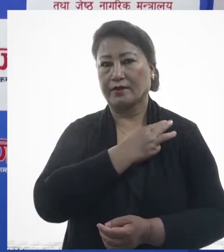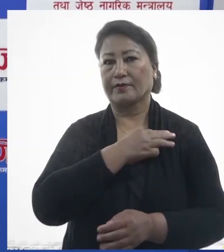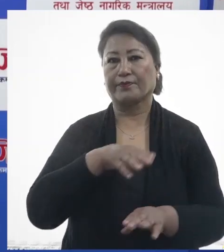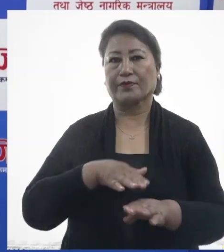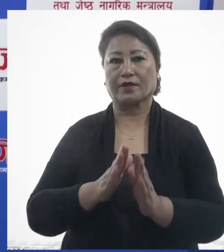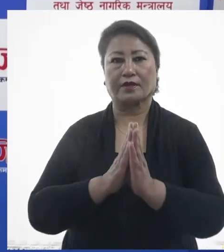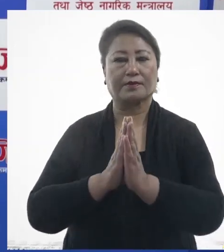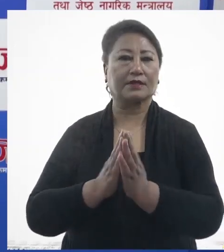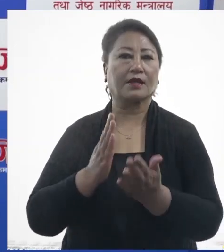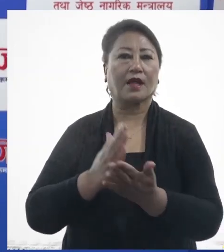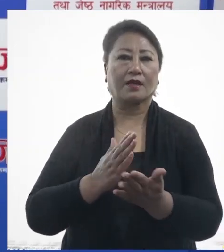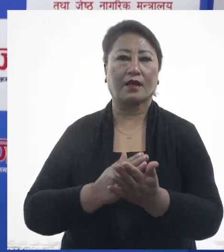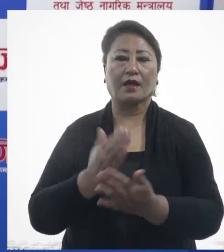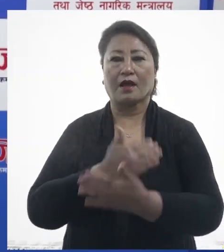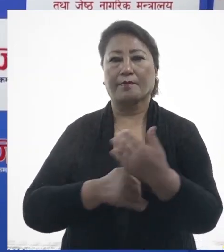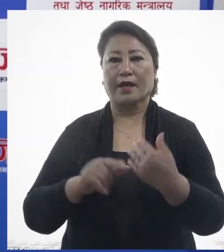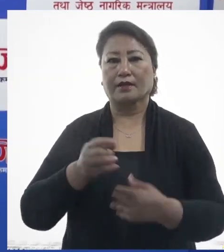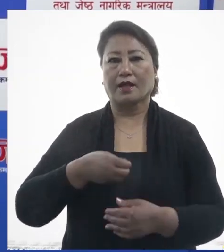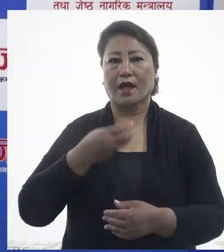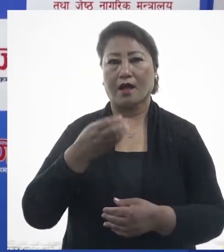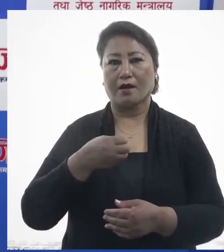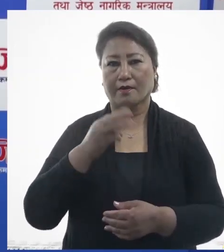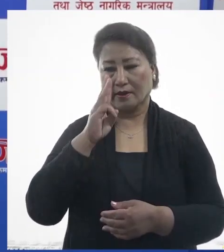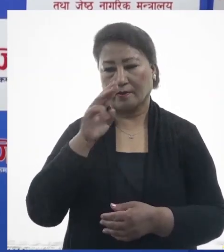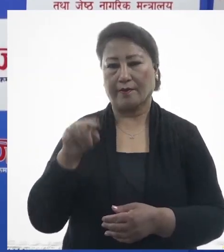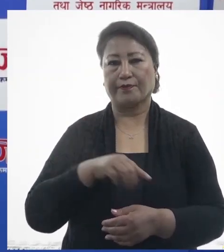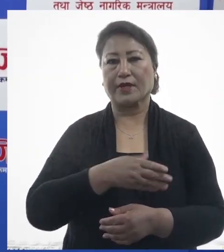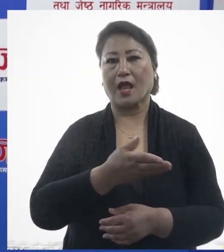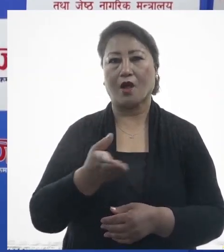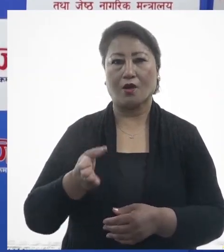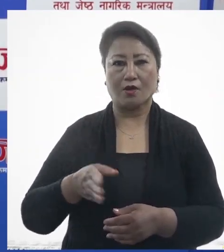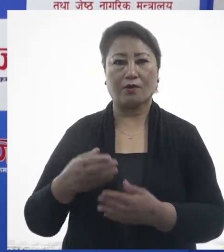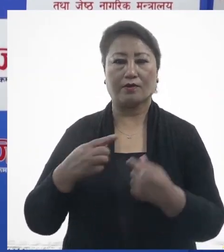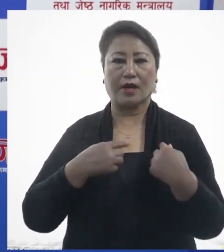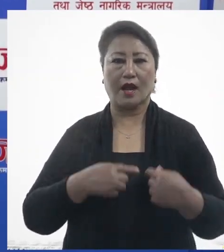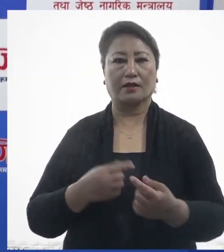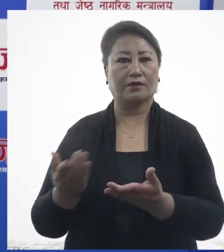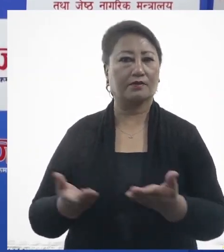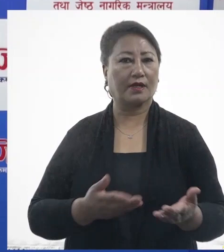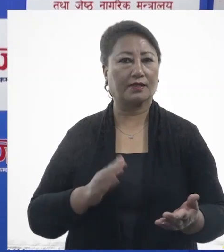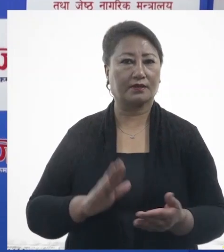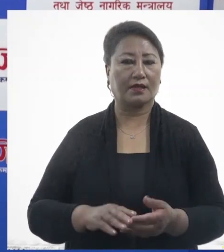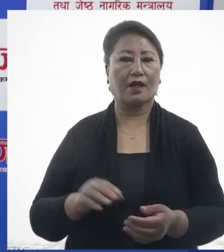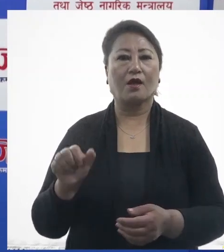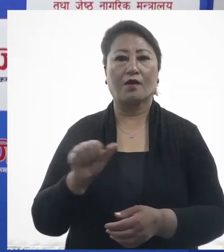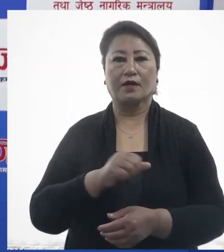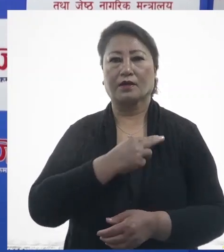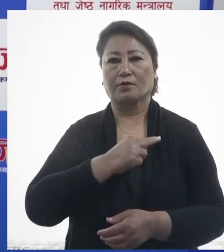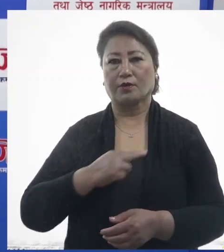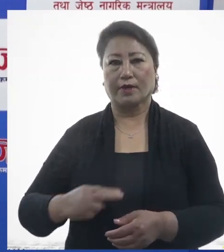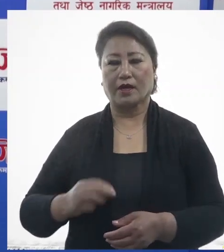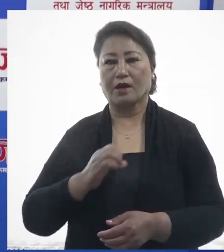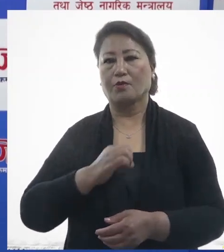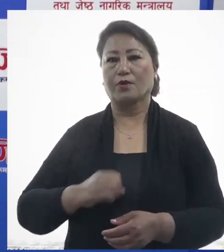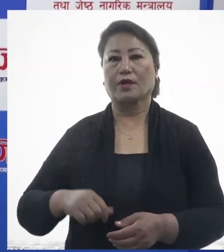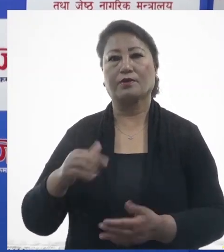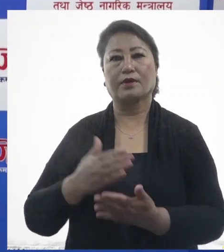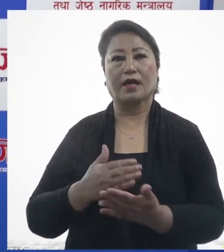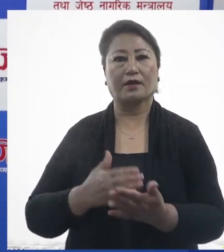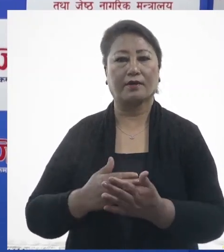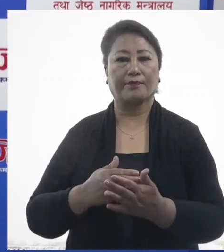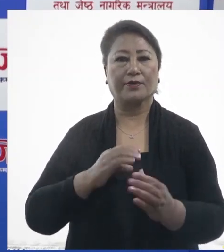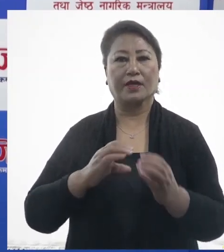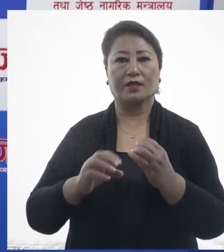दर्शक वृन्द नमस्कार कार्यक्रम अपाङ्गता आवाजमा यहाँहरूलाई हार्दिक स्वागत गर्न चाहन्छु म भूमिकला पौडेल यो